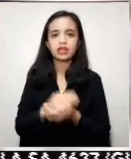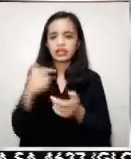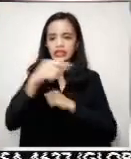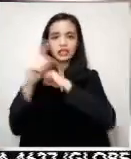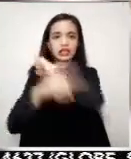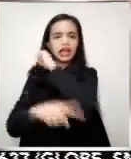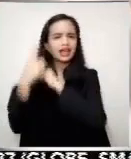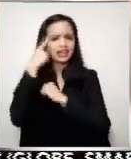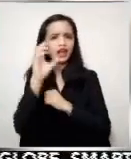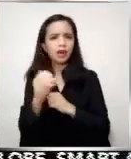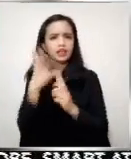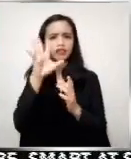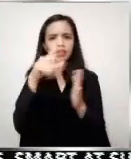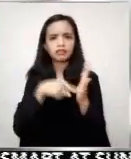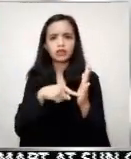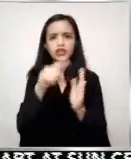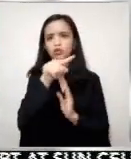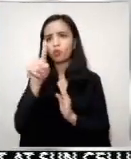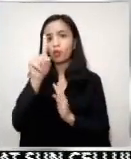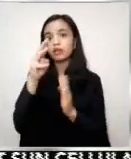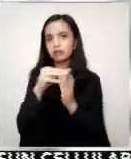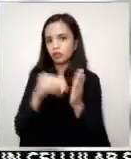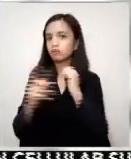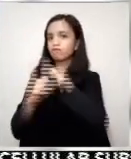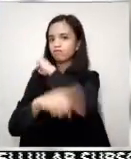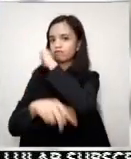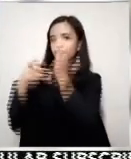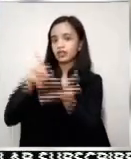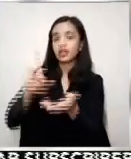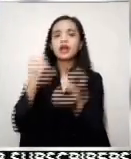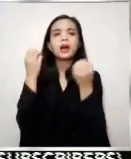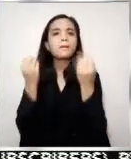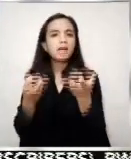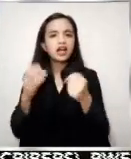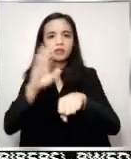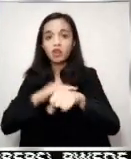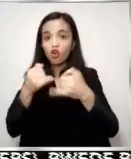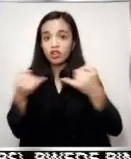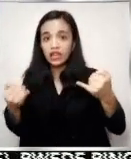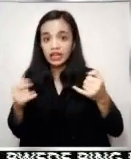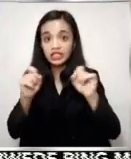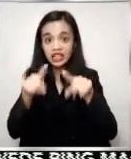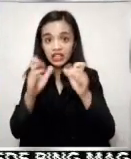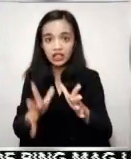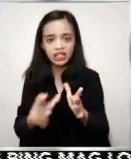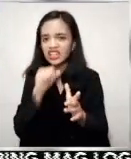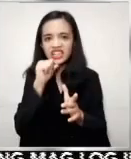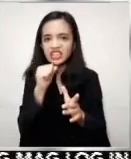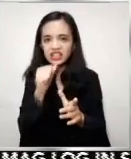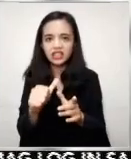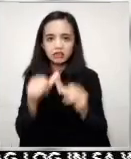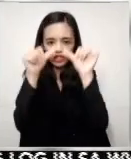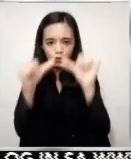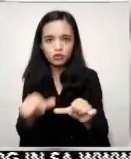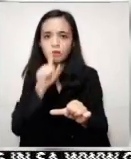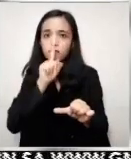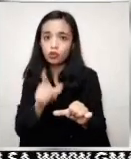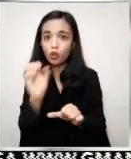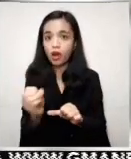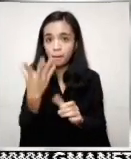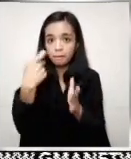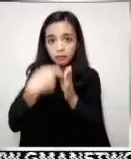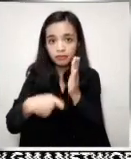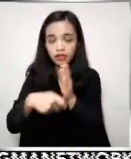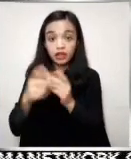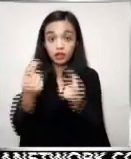1 million. Dahil maraming online sellers ang hindi naglalagay ng tamang presyo sa kanilang mga produkto, sabi ng DTI, magsasagawa